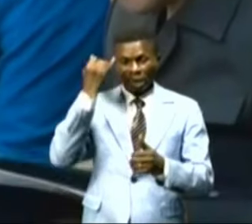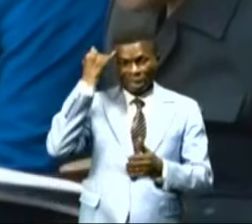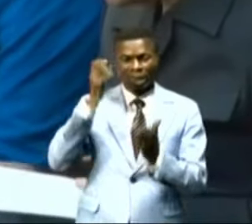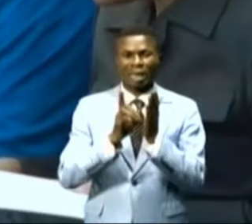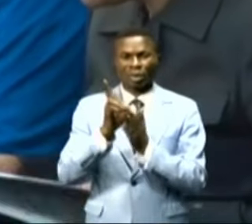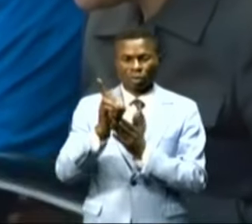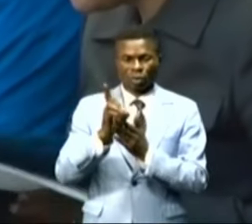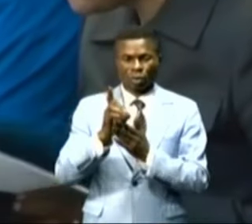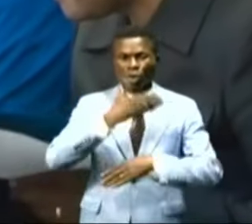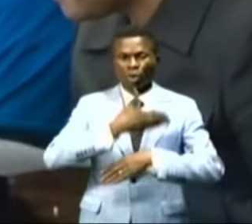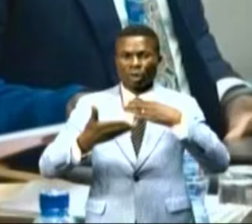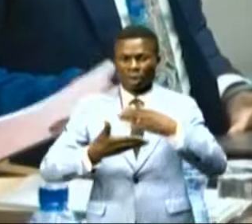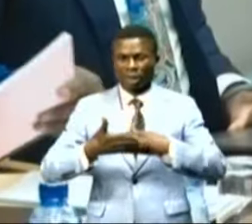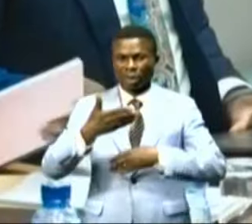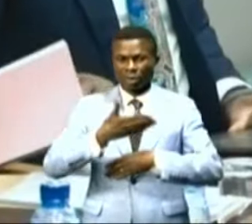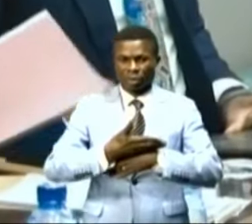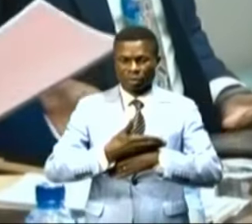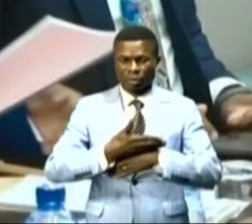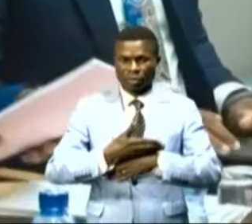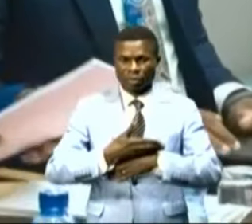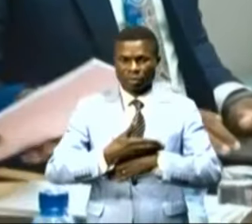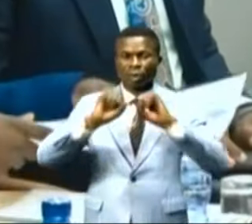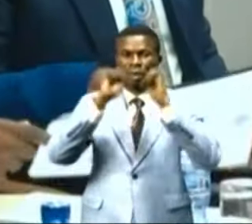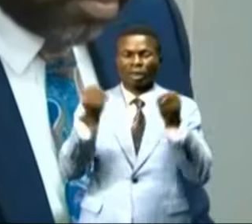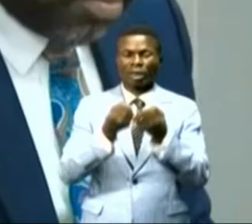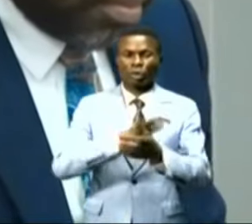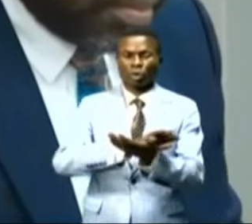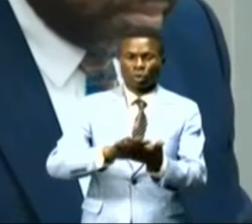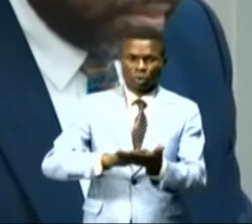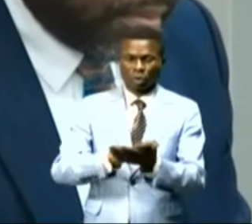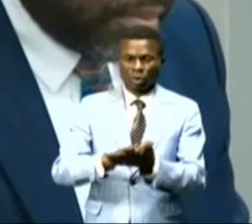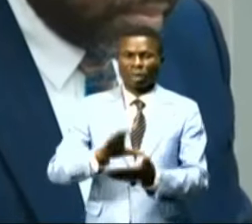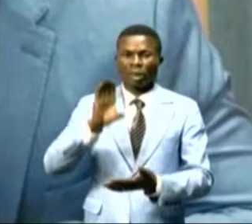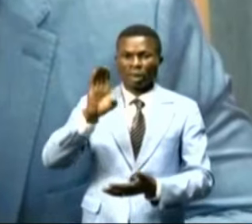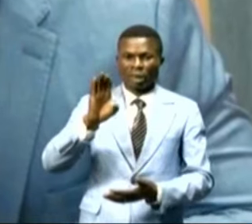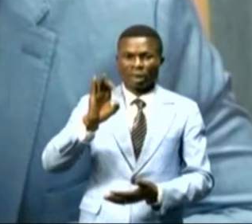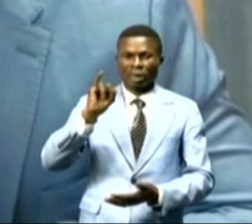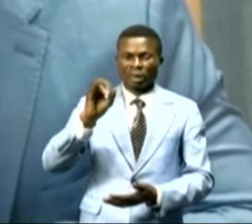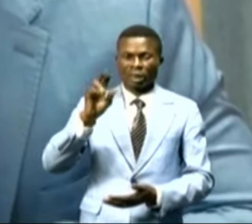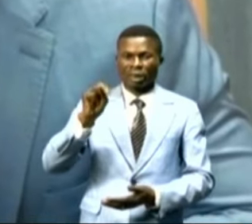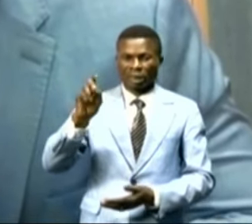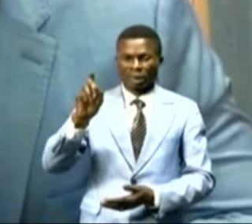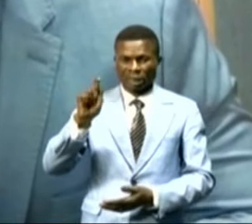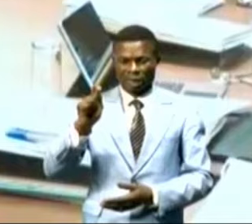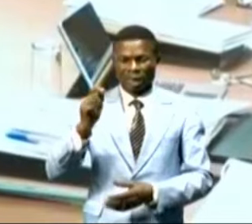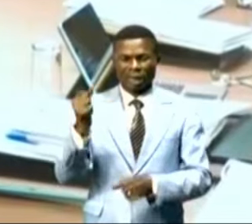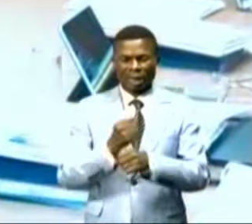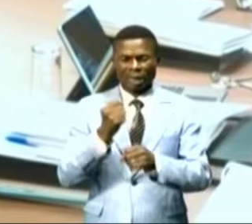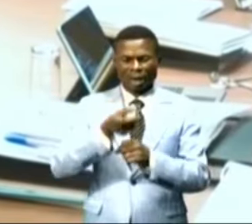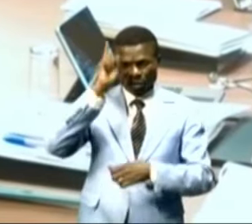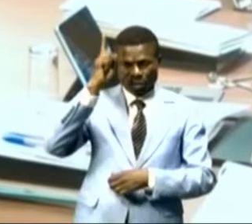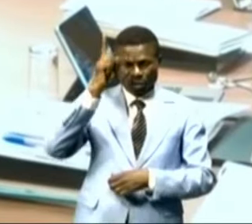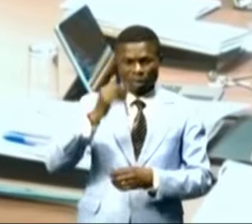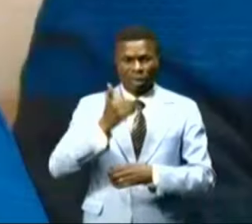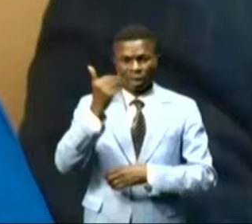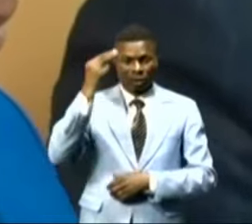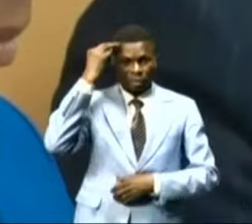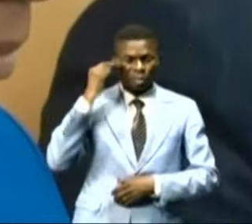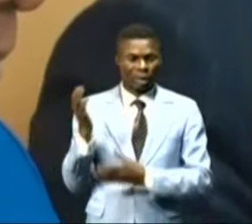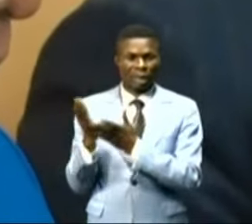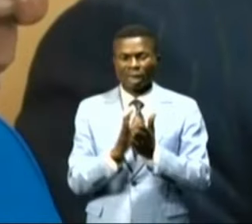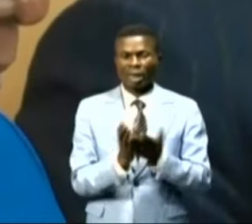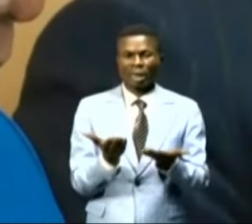des infrastructures, la cimenterie nationale, CINAT en sigle, doit jouer un rôle de premier plan devant le ministre du